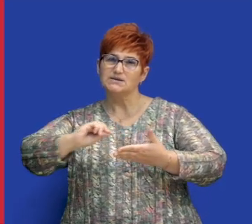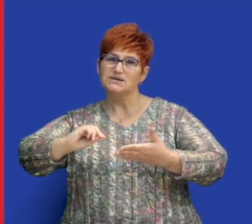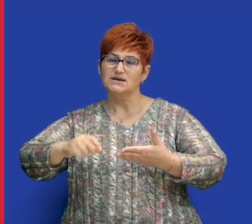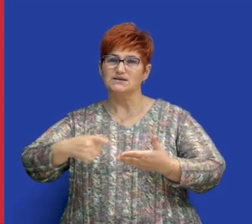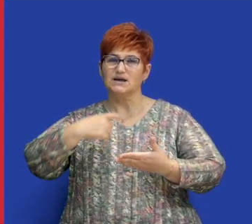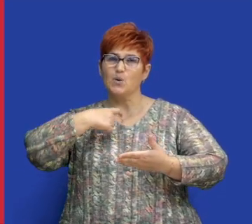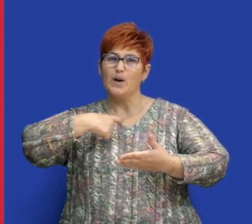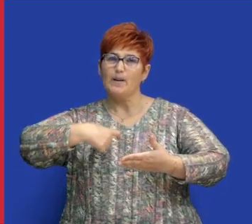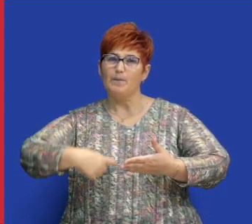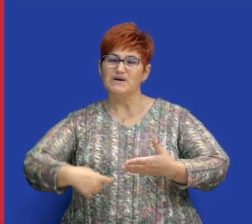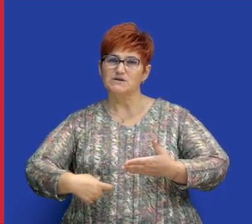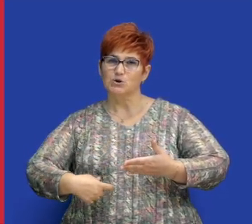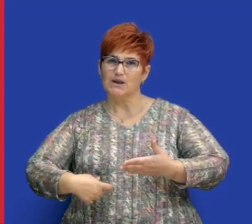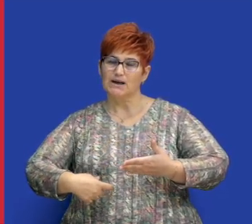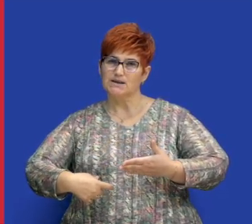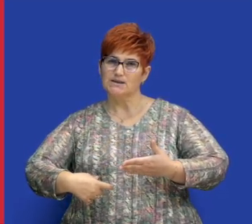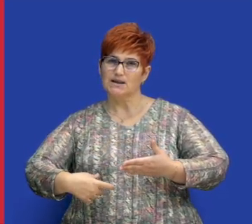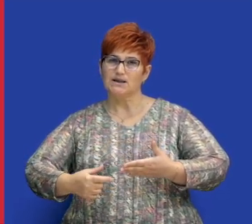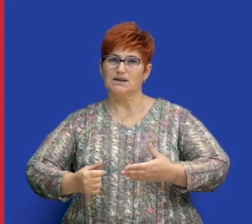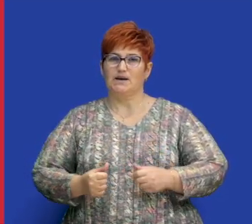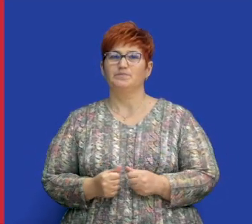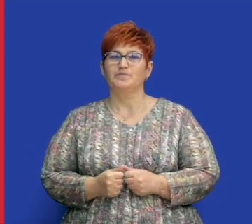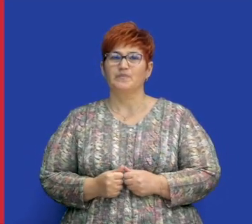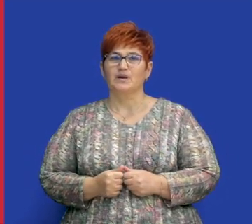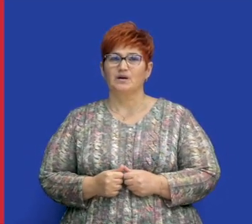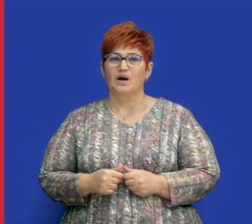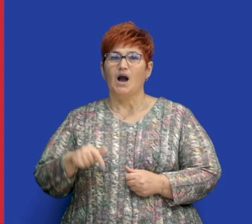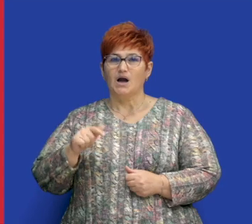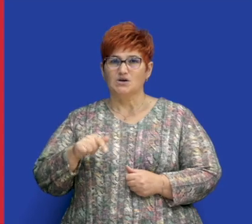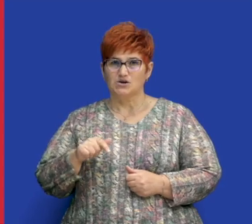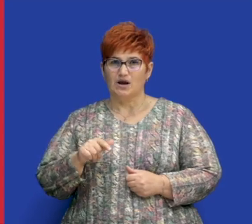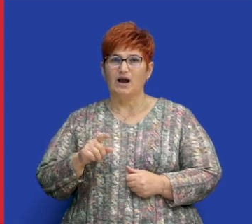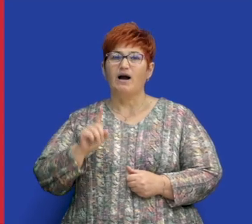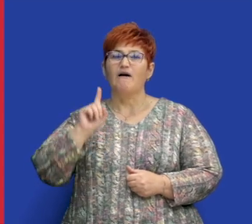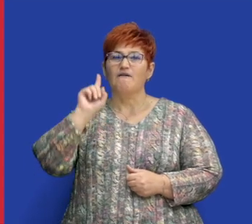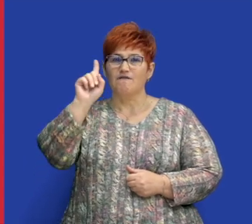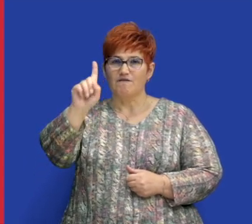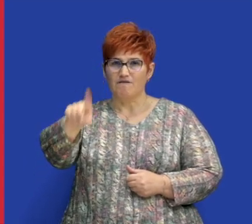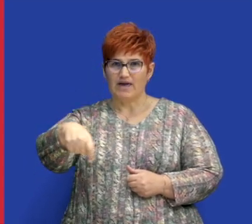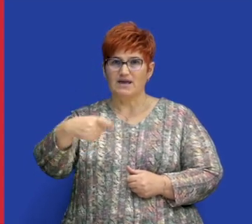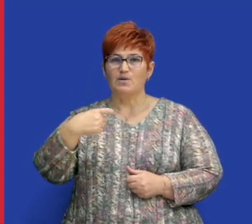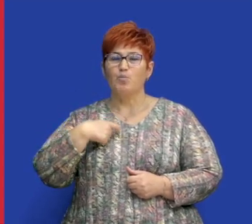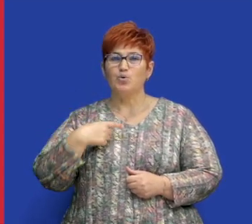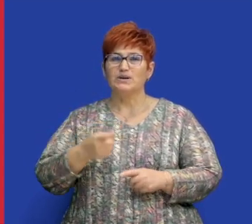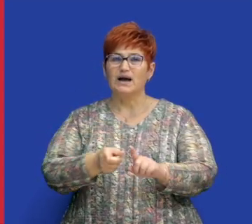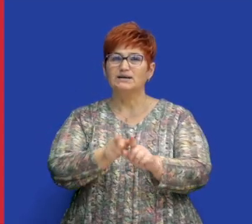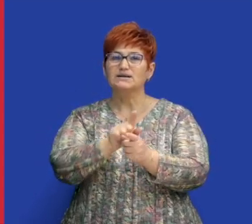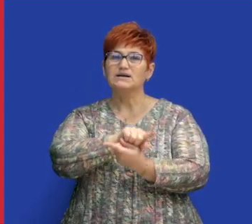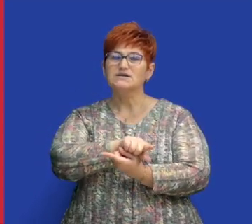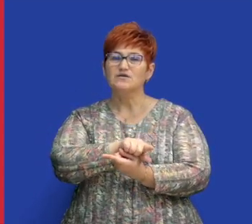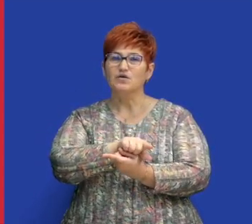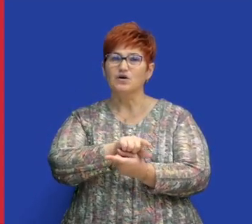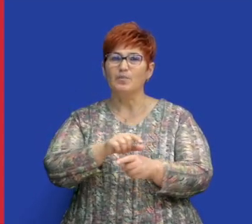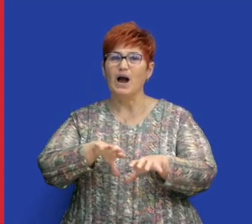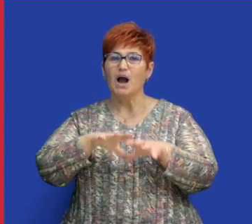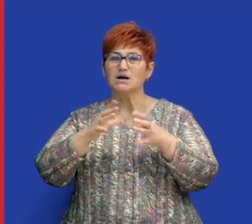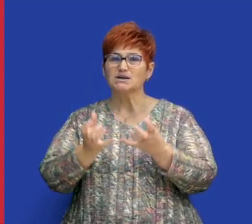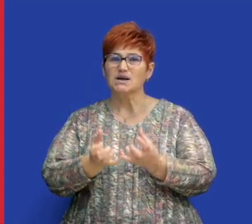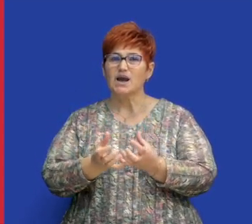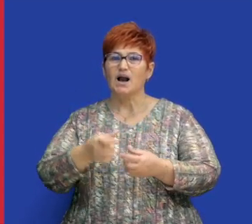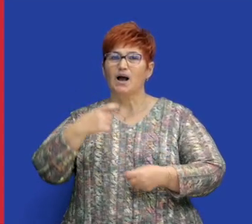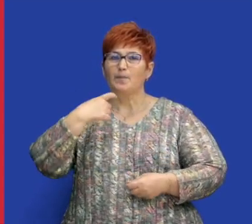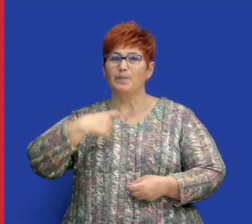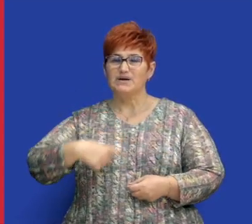vajjal, esetleg olívaolajjal főznek. Gazdag, változatos konyhájuk jó néhány nemzetközileg is elismert fogást